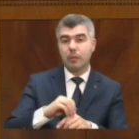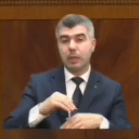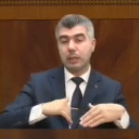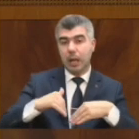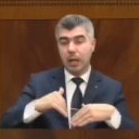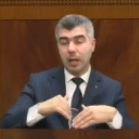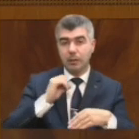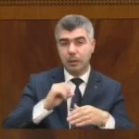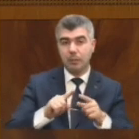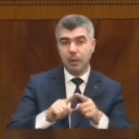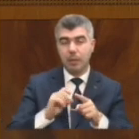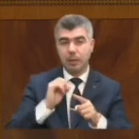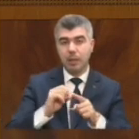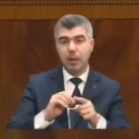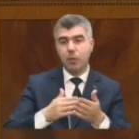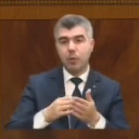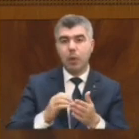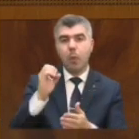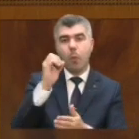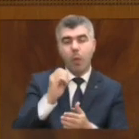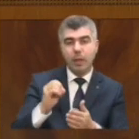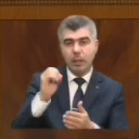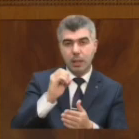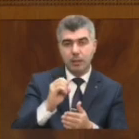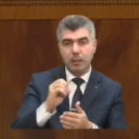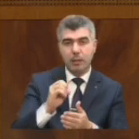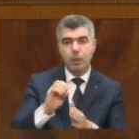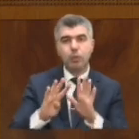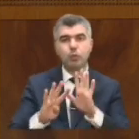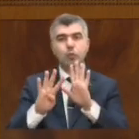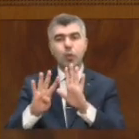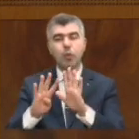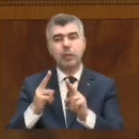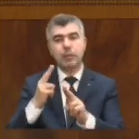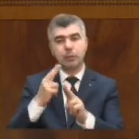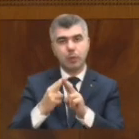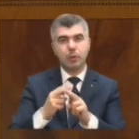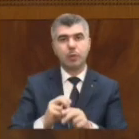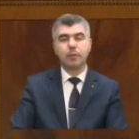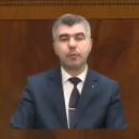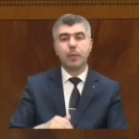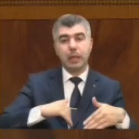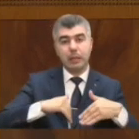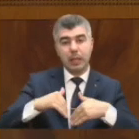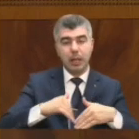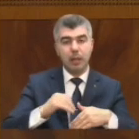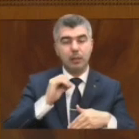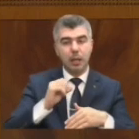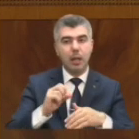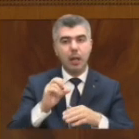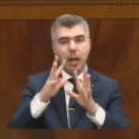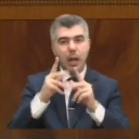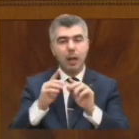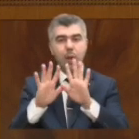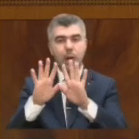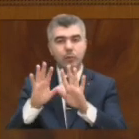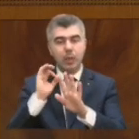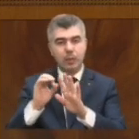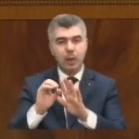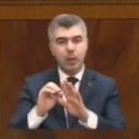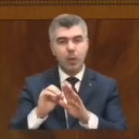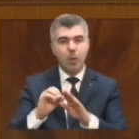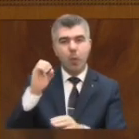اقاليم زاكورا تينغير وزازات طريق الوطني رقم 9 الرابطه بين ورزازات وزاكورا، طريق الوطني رقم 10 الرابطه بين ورزازات